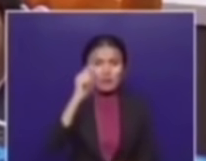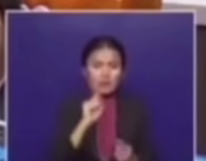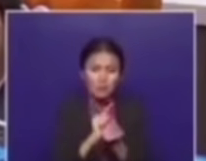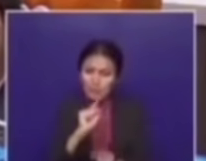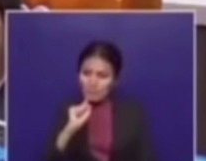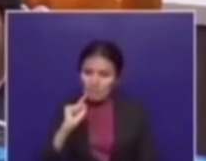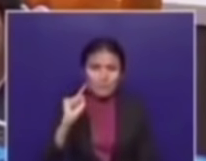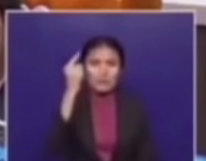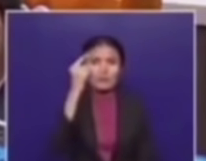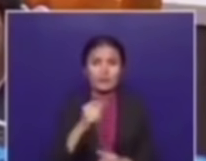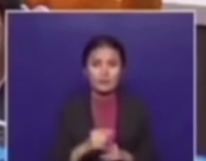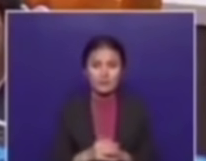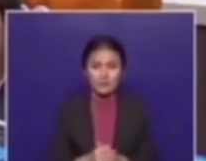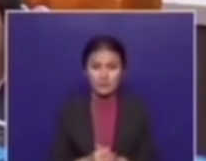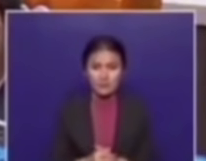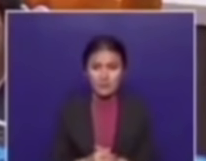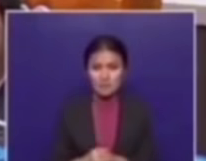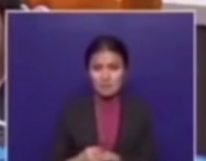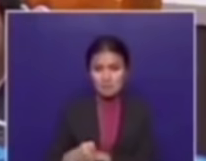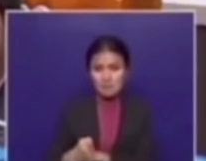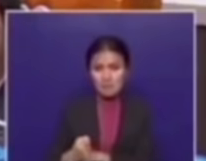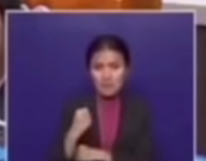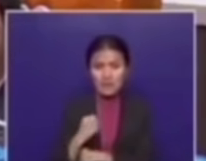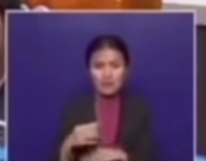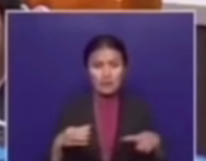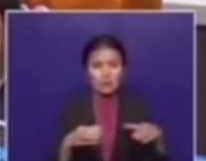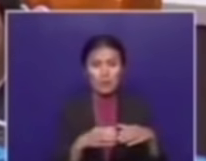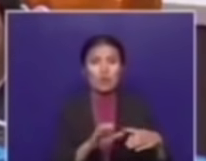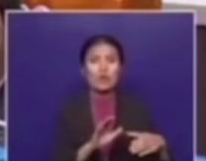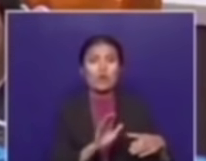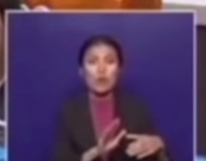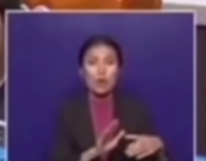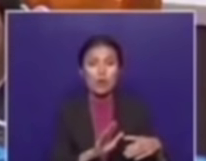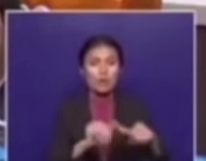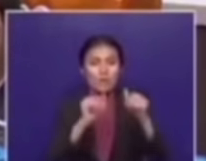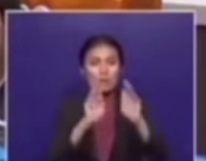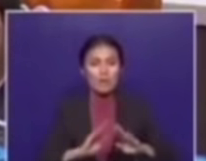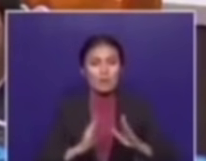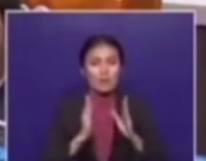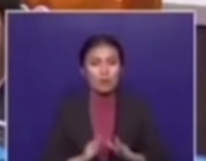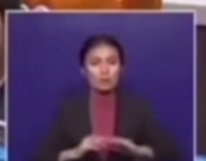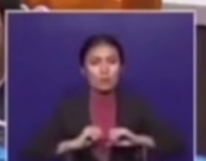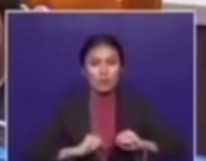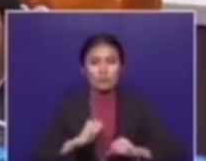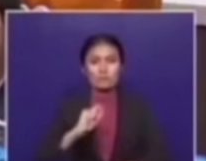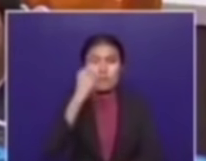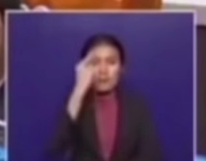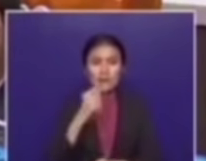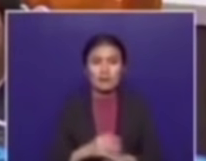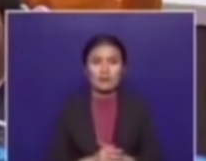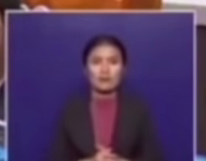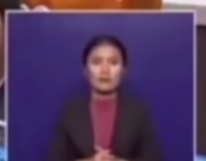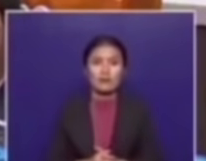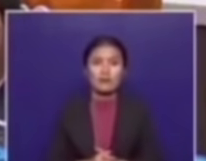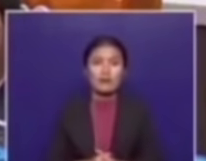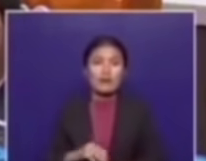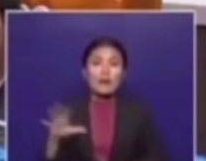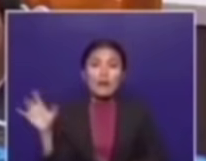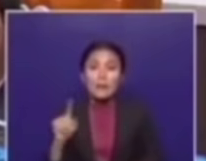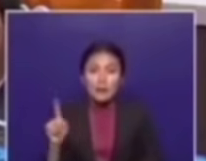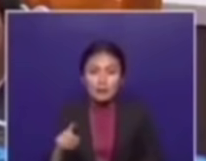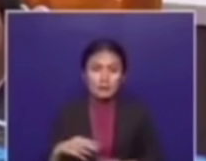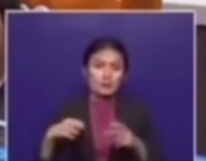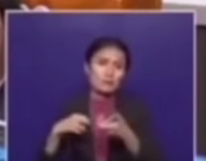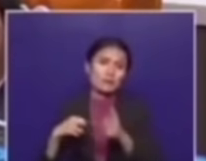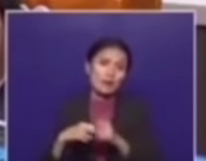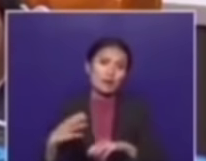ใหม่เป็นพลังและความรู้สึกแห่งยุคสมัยใหม่ซึ่งเกิดขึ้นจากปัญหาและความล้มเหลวทางการเมืองที่พวก